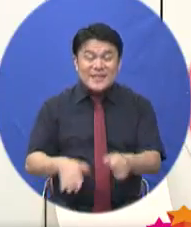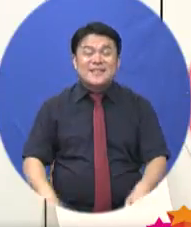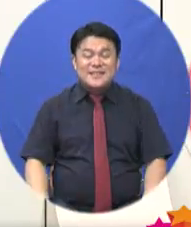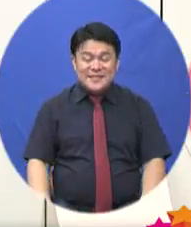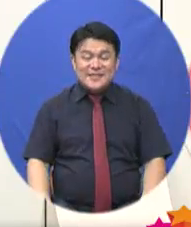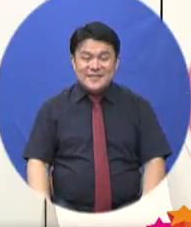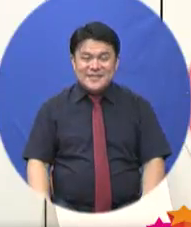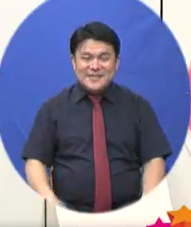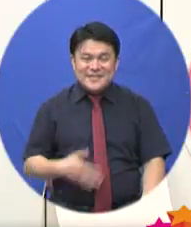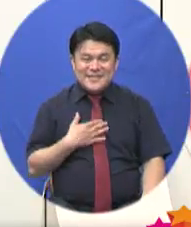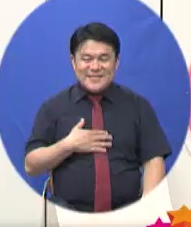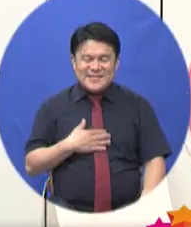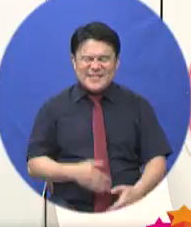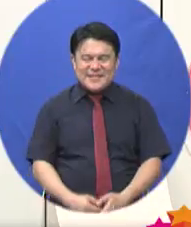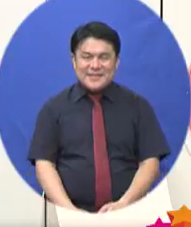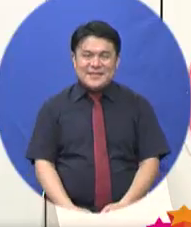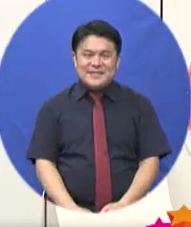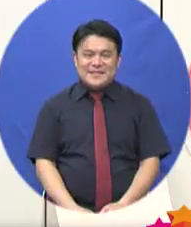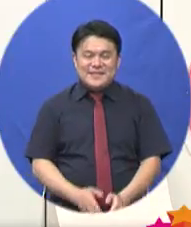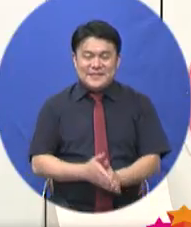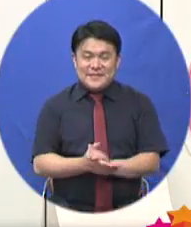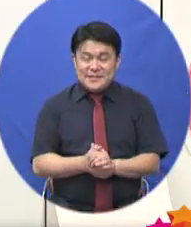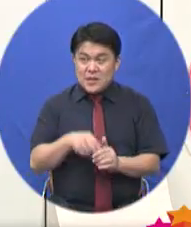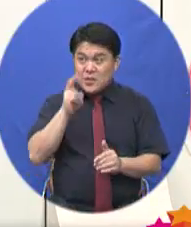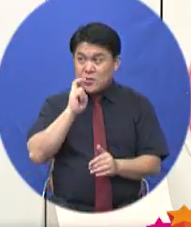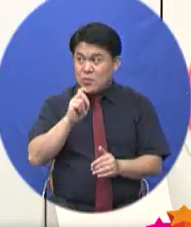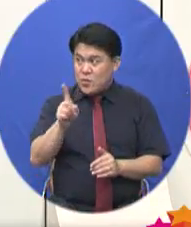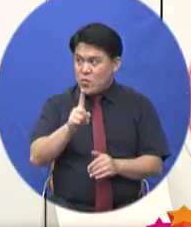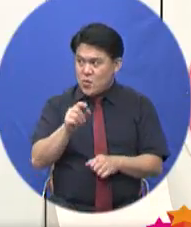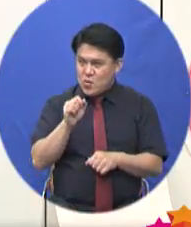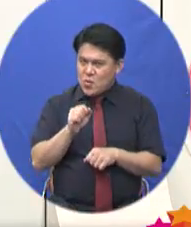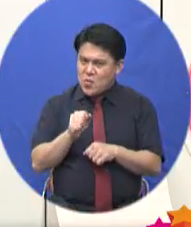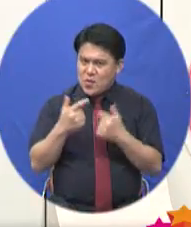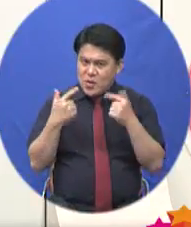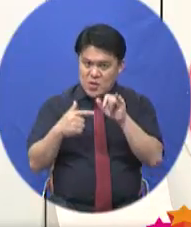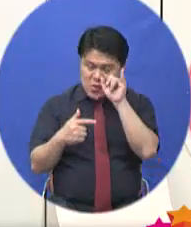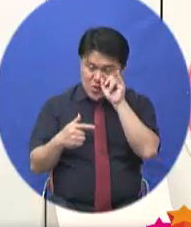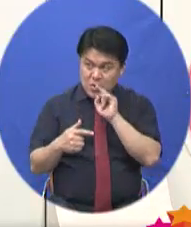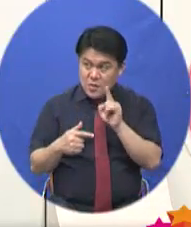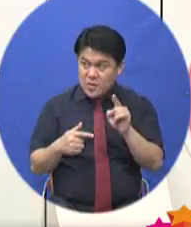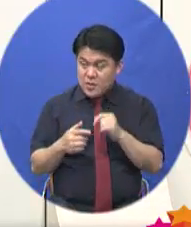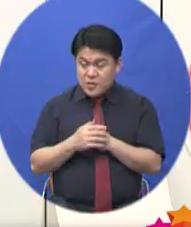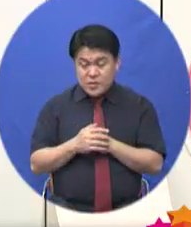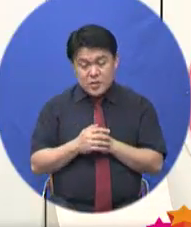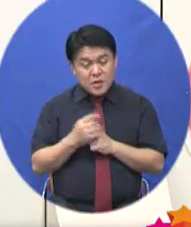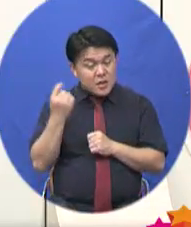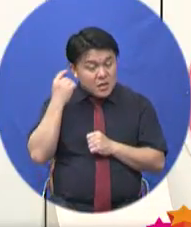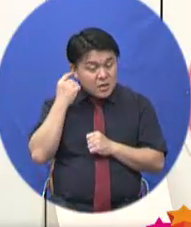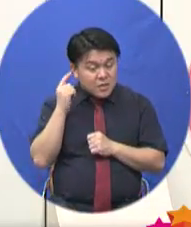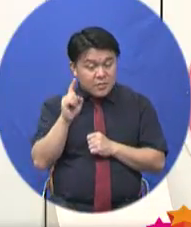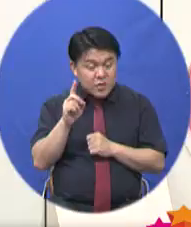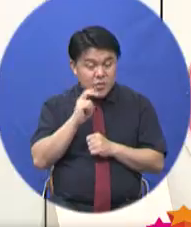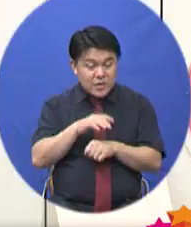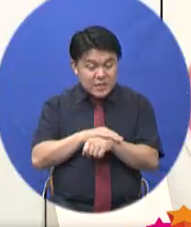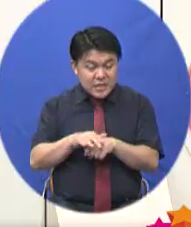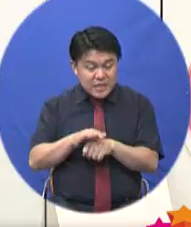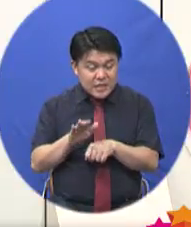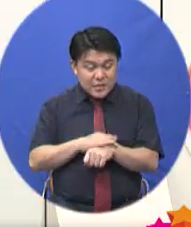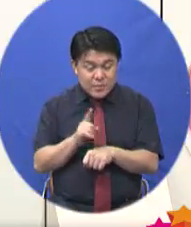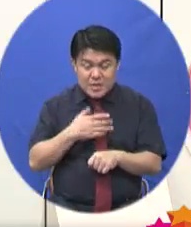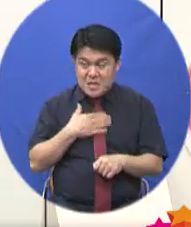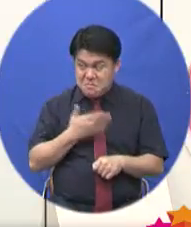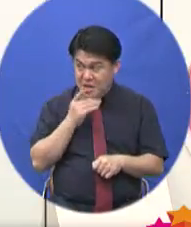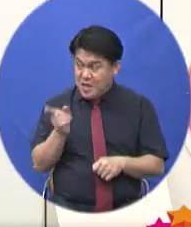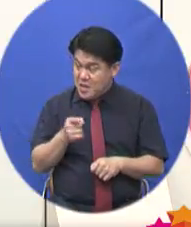네. 네. 노래가 빠지지 않는다고 그러는데 선생님, 네. 목소리만 이렇게 들어보고도 잘할 것이다 이런